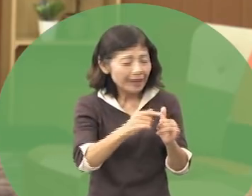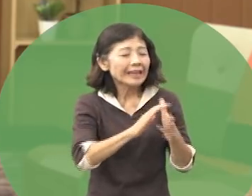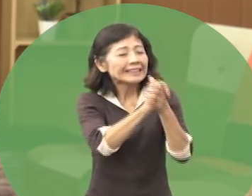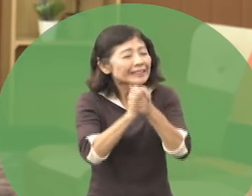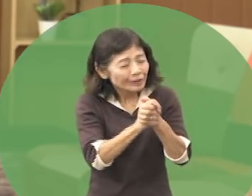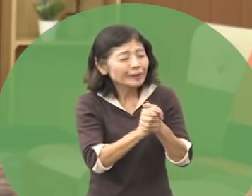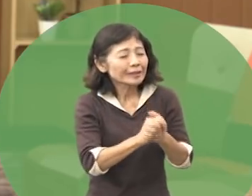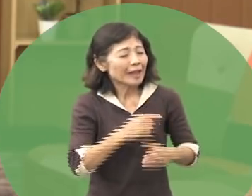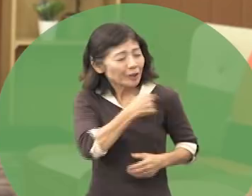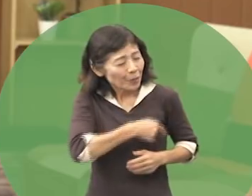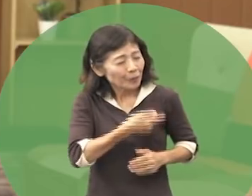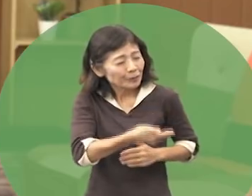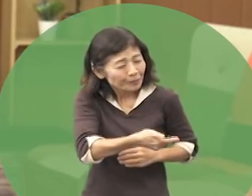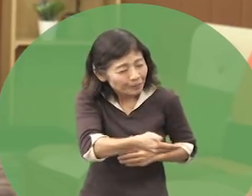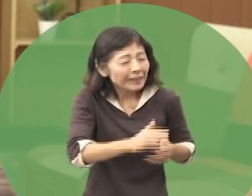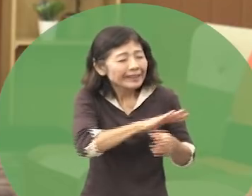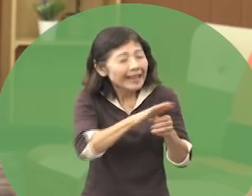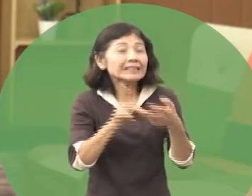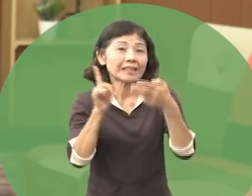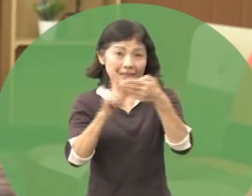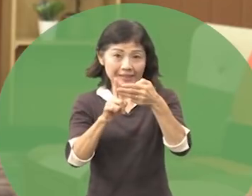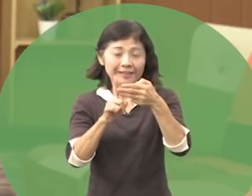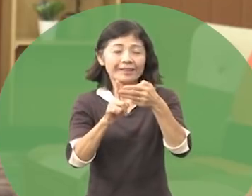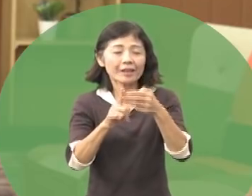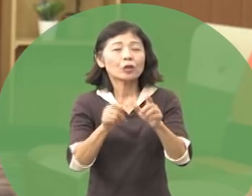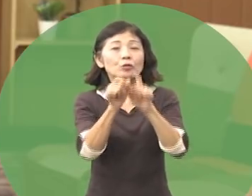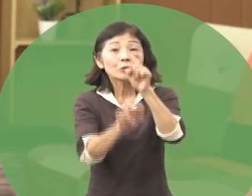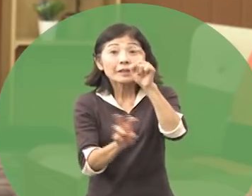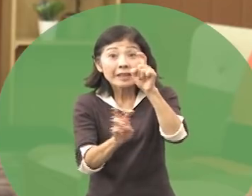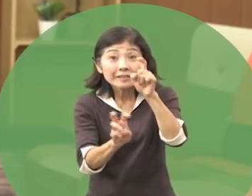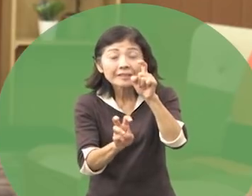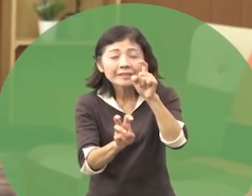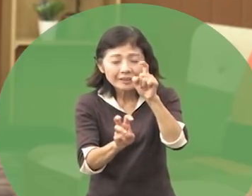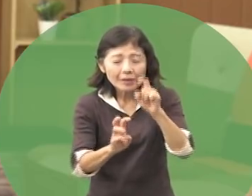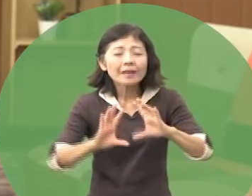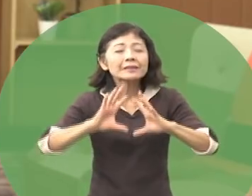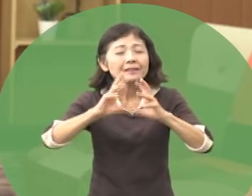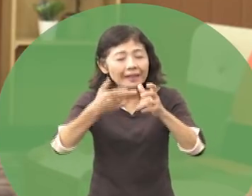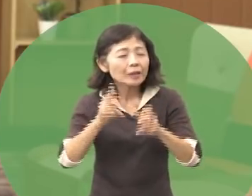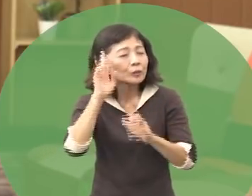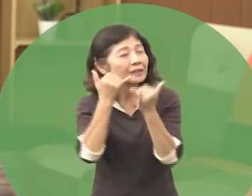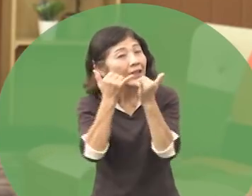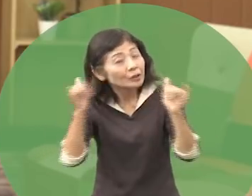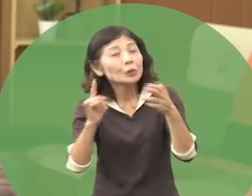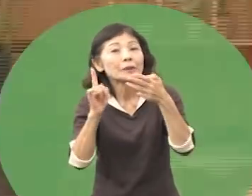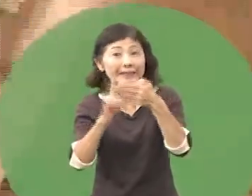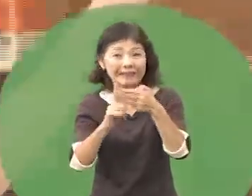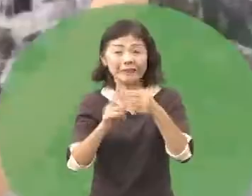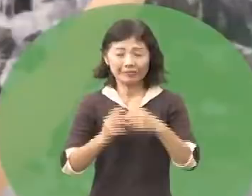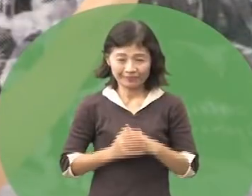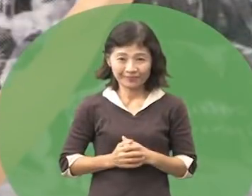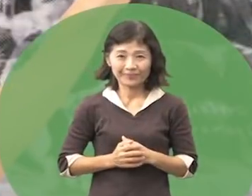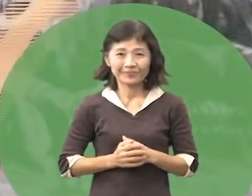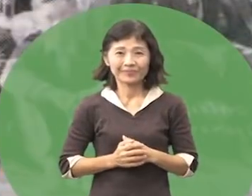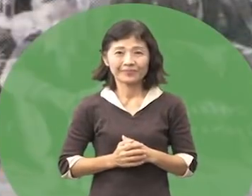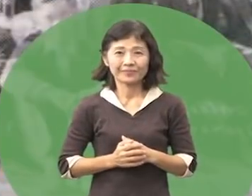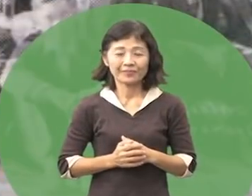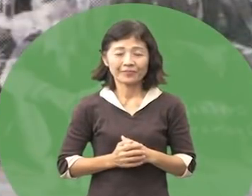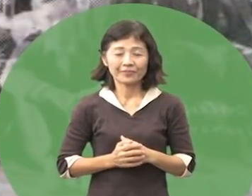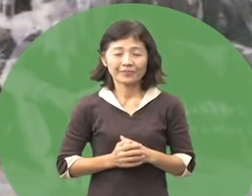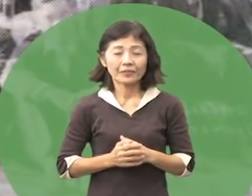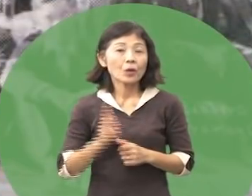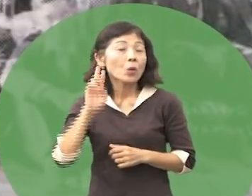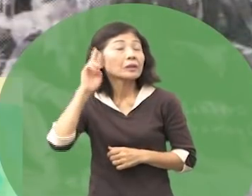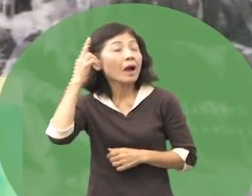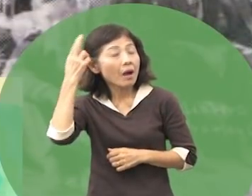思いを受け継ぐ大切な日、10月30日は世界のウチナーンチュの日です。さあ、